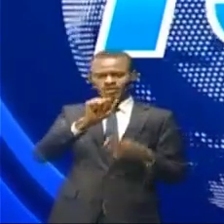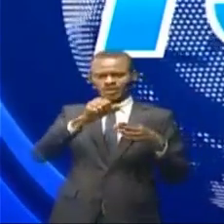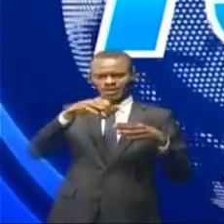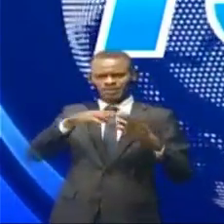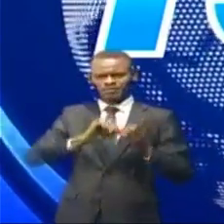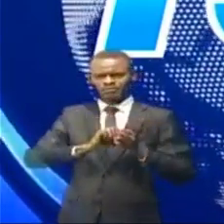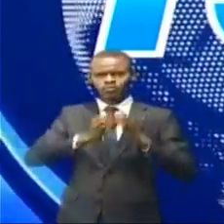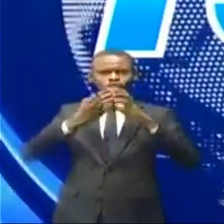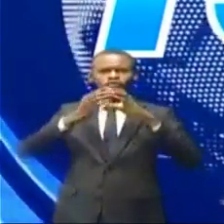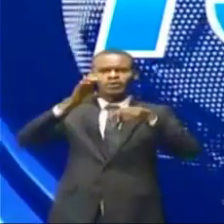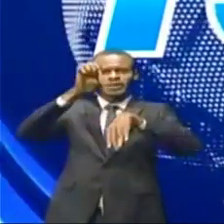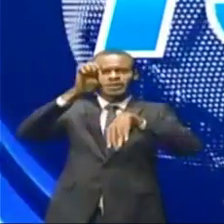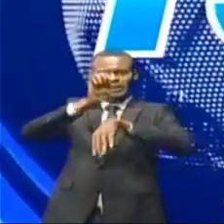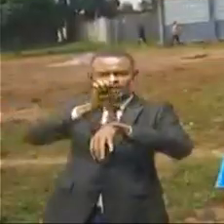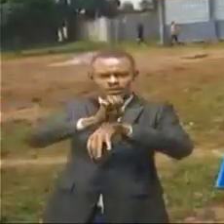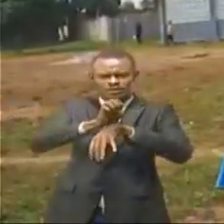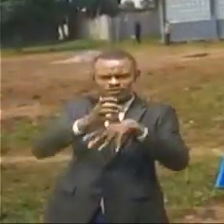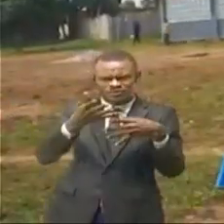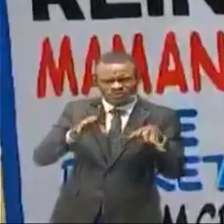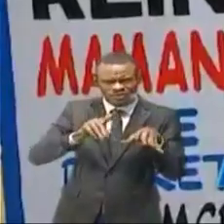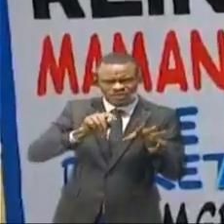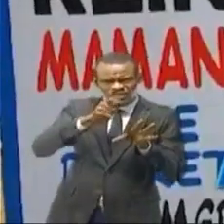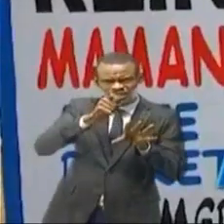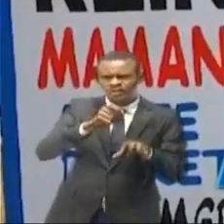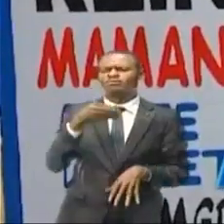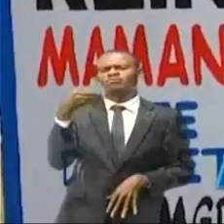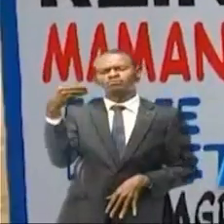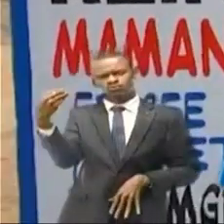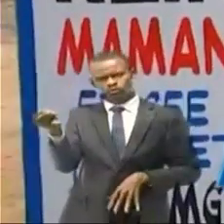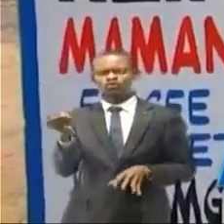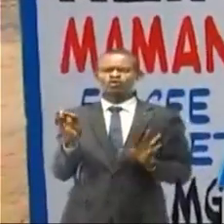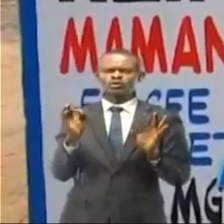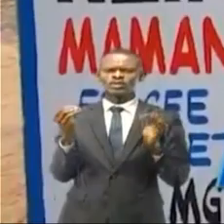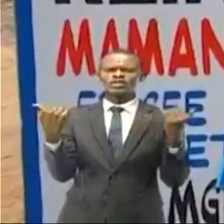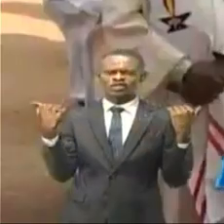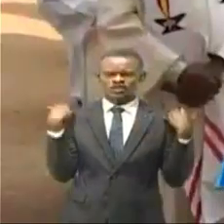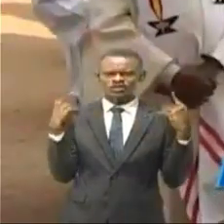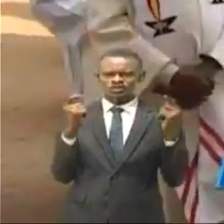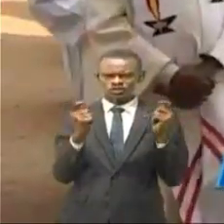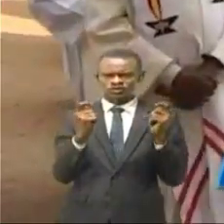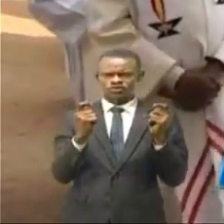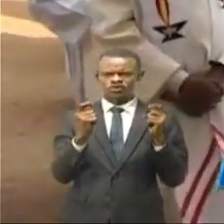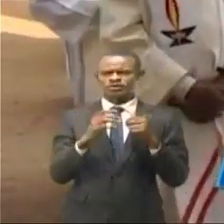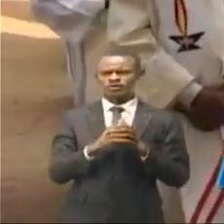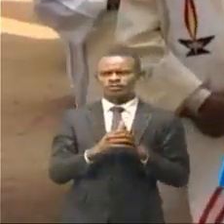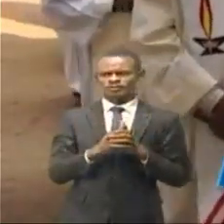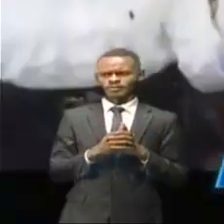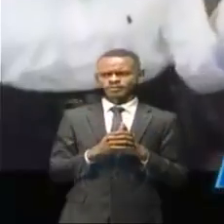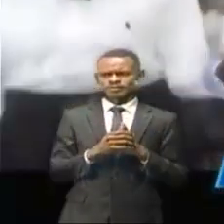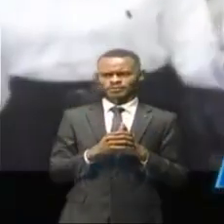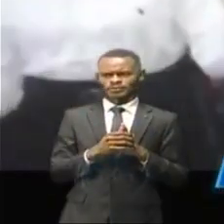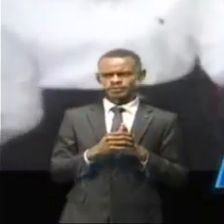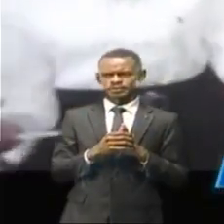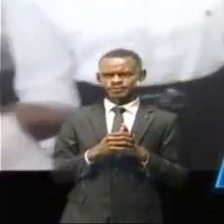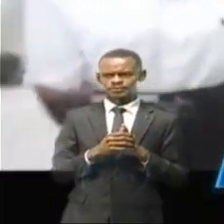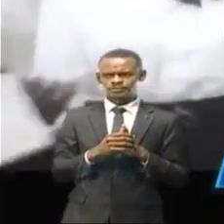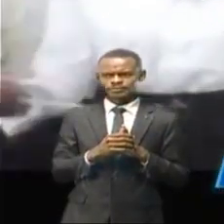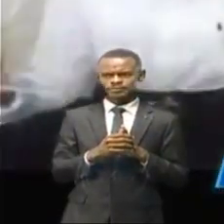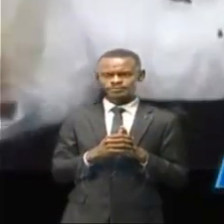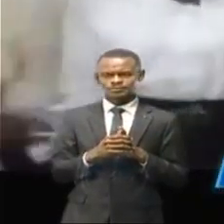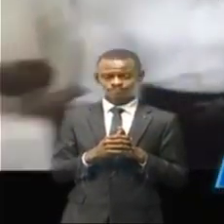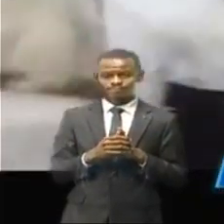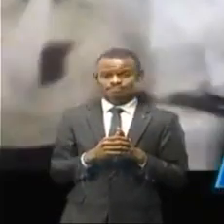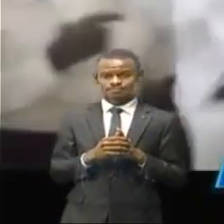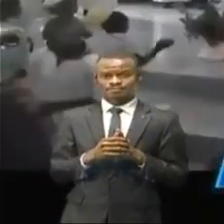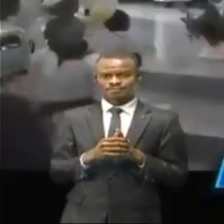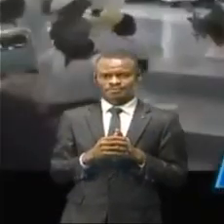dernière à son curé, Jonathan Mouel. La paroisse Marie Reine de la Paix, Mama Tulula Michima, est la première que José